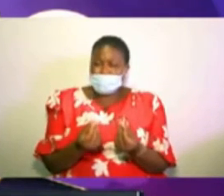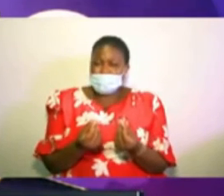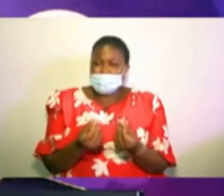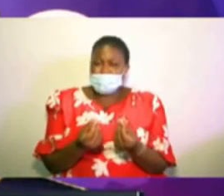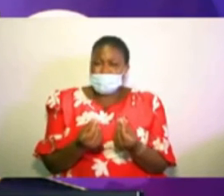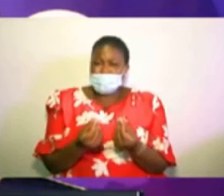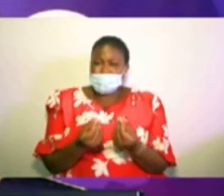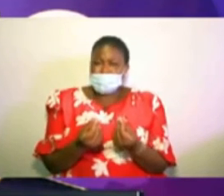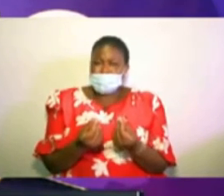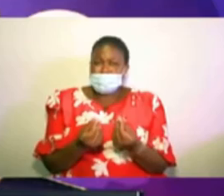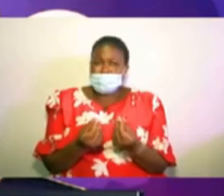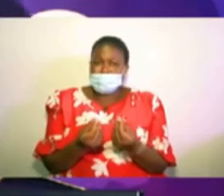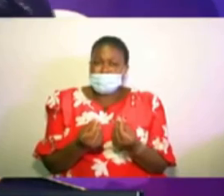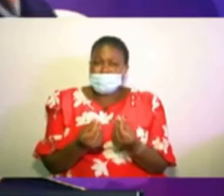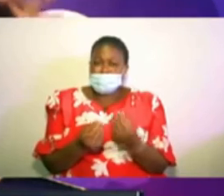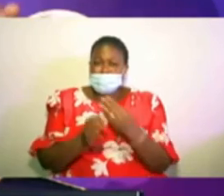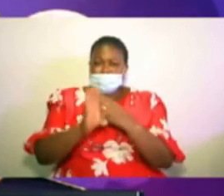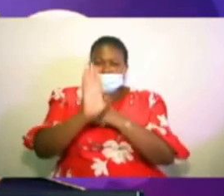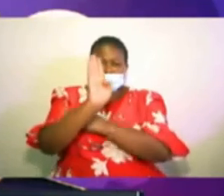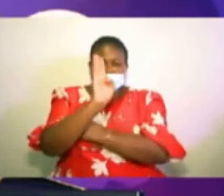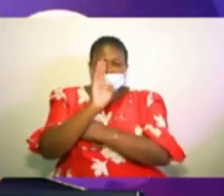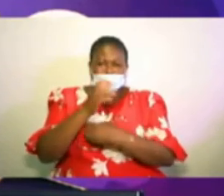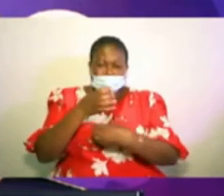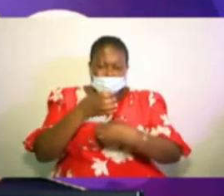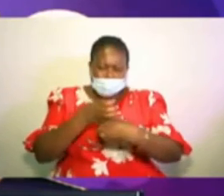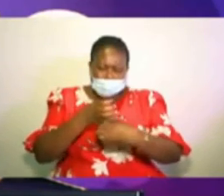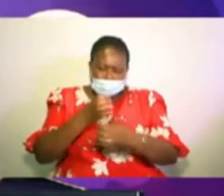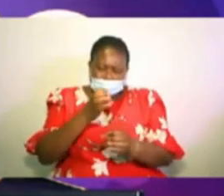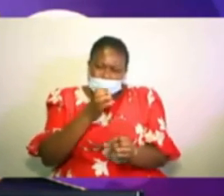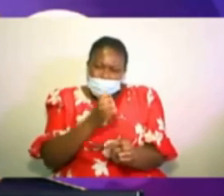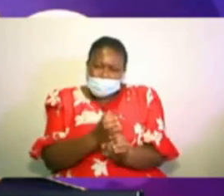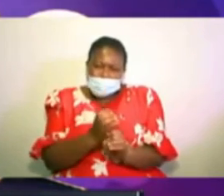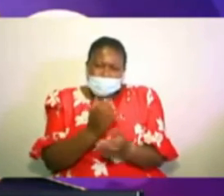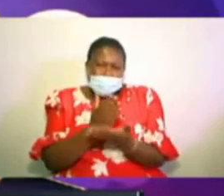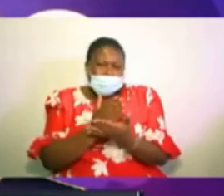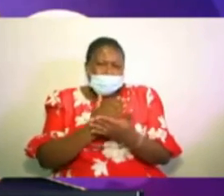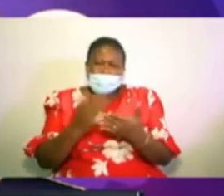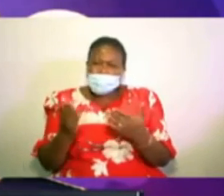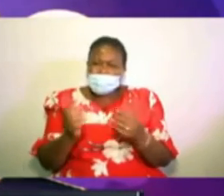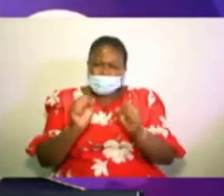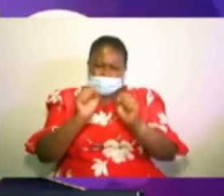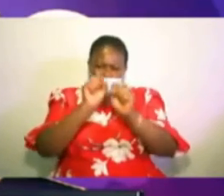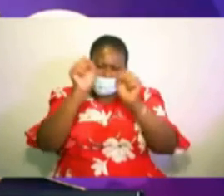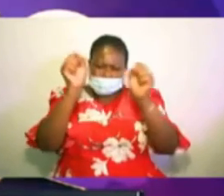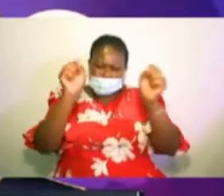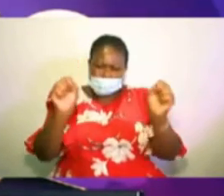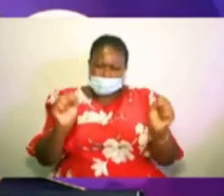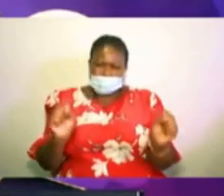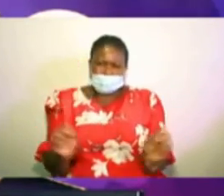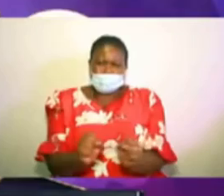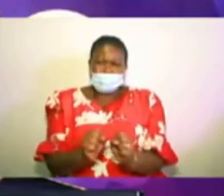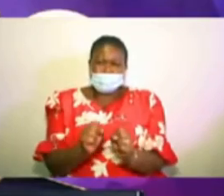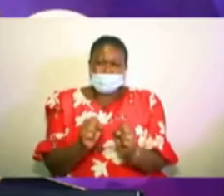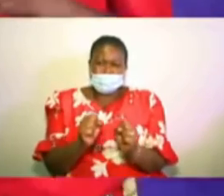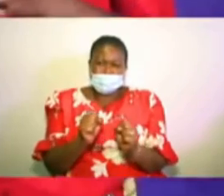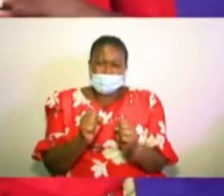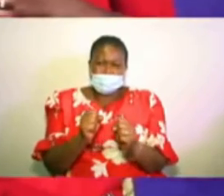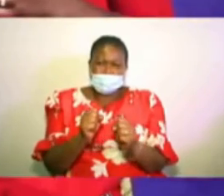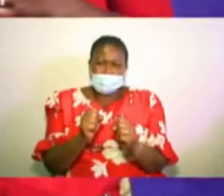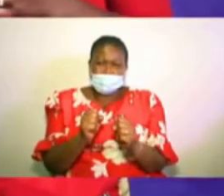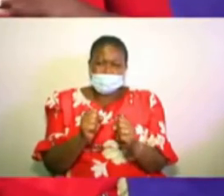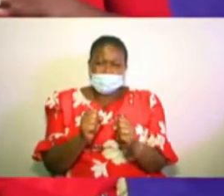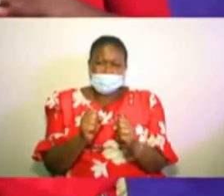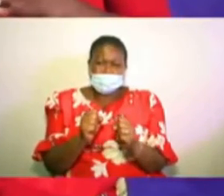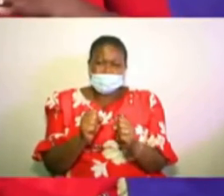créé. He created a frame il and a the body. Créé le tram, l'être de l'homme. And he didn't do